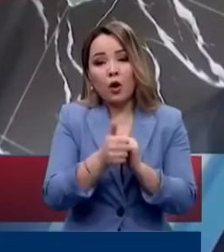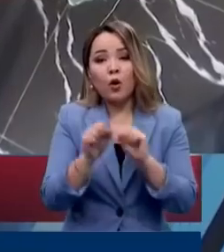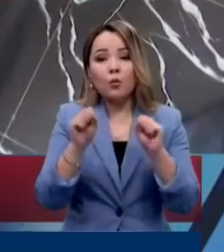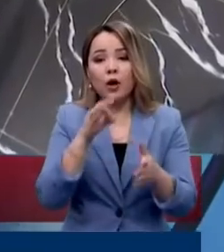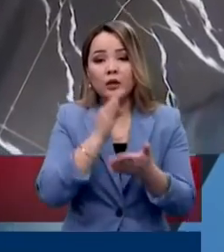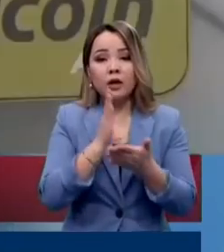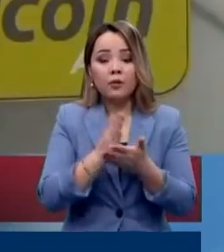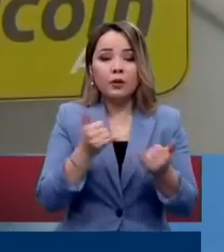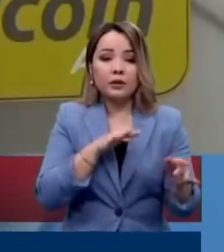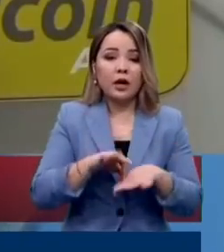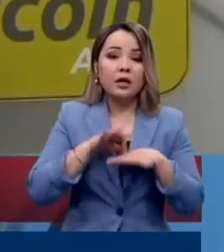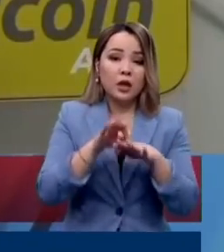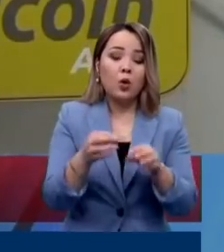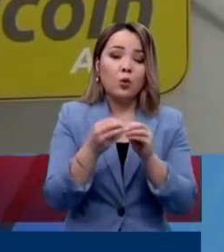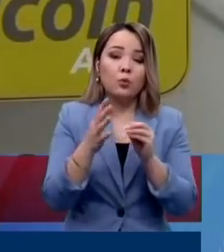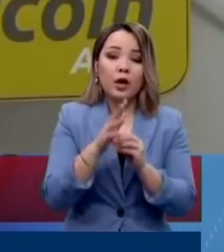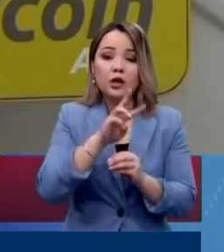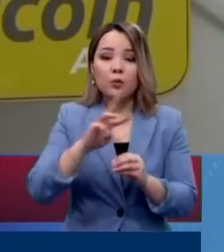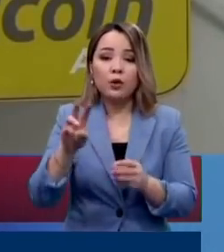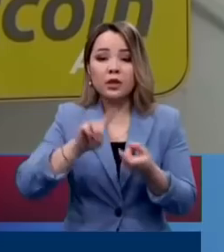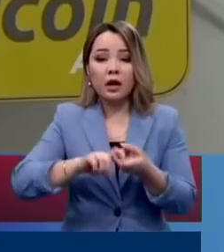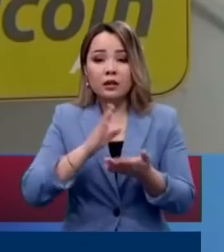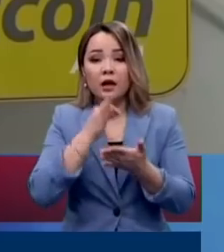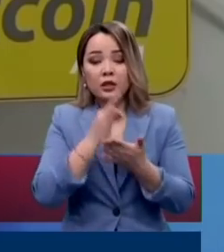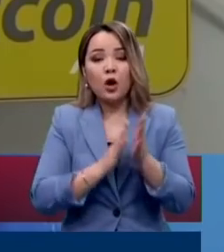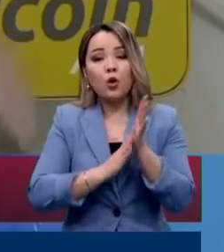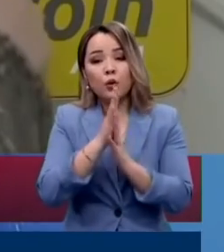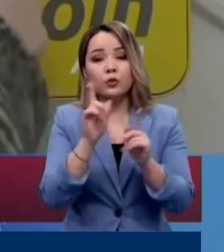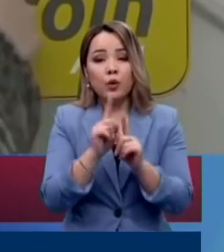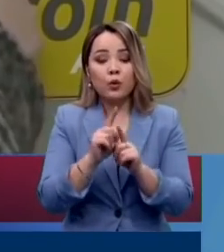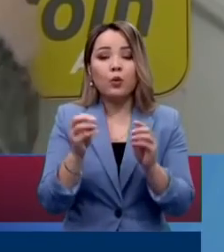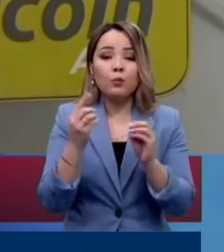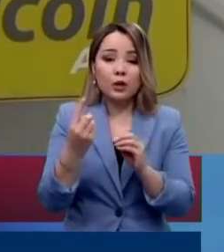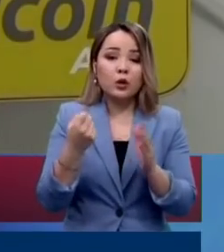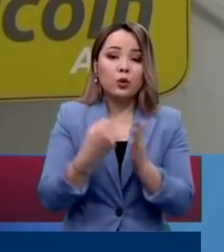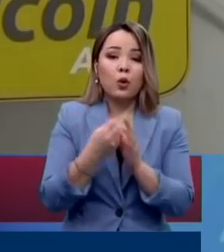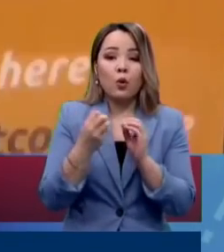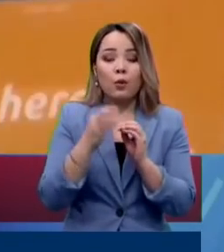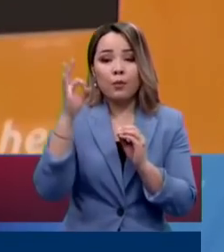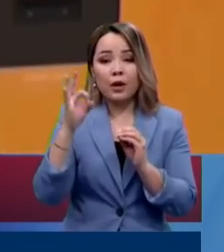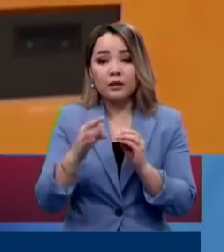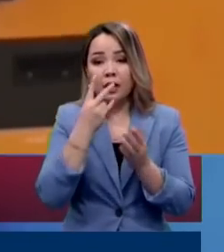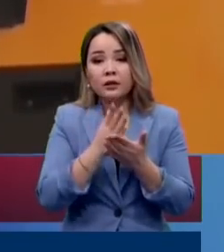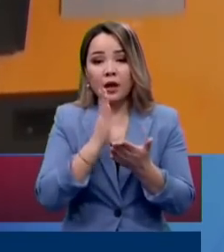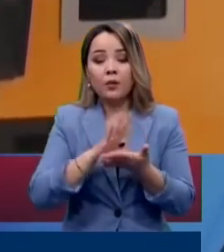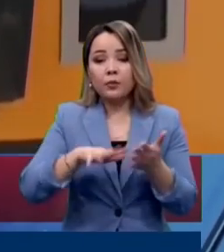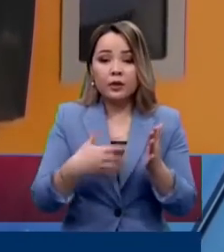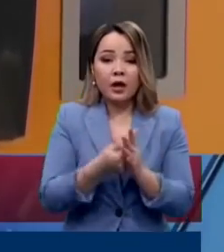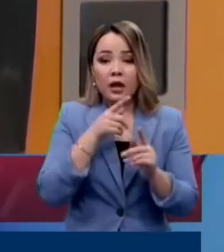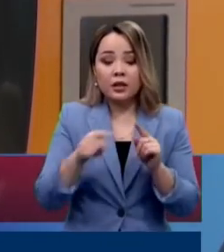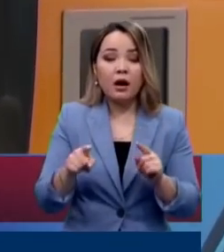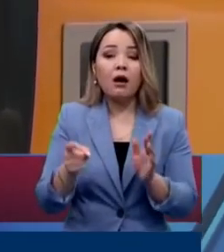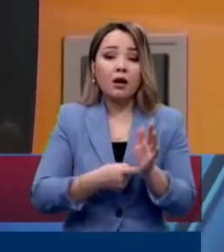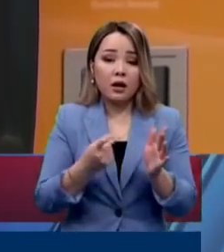бар. Бұл процесс небәрі 15 минутта алады. Әр өсімпұлы бірден 10%-ға дейін ғана. Еске салсам, осыған дейін